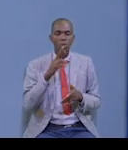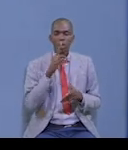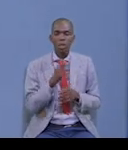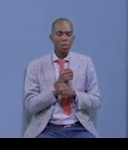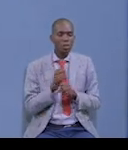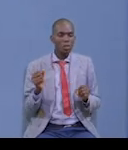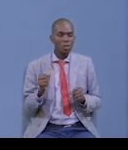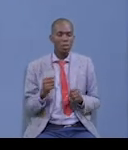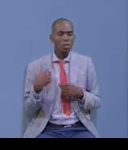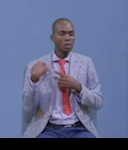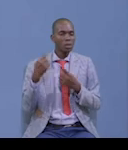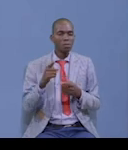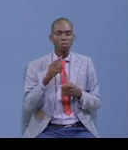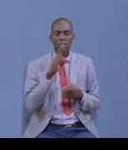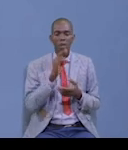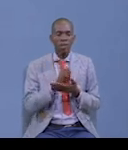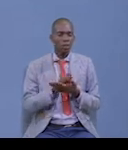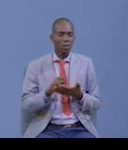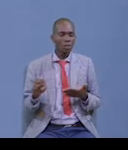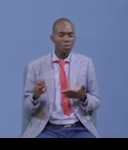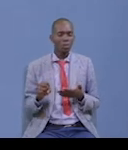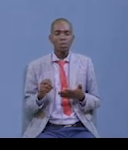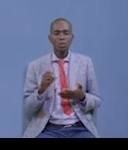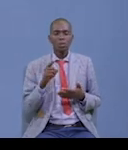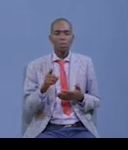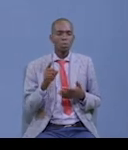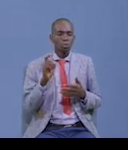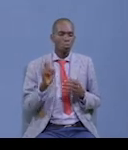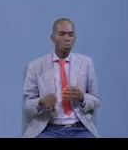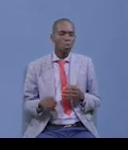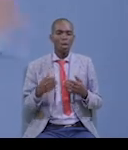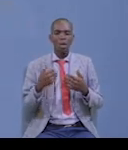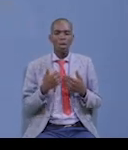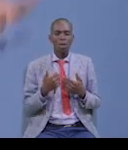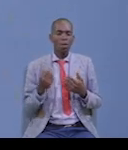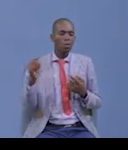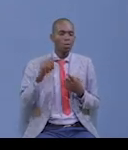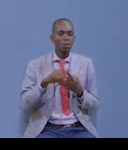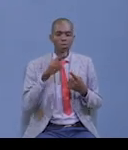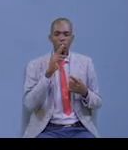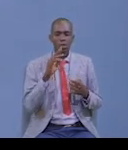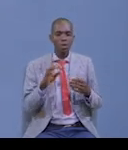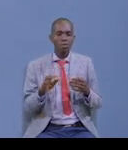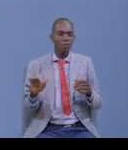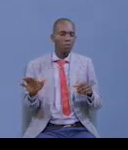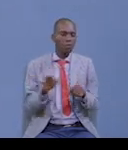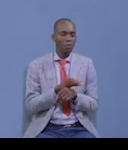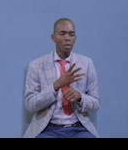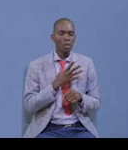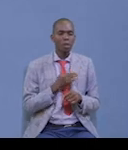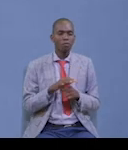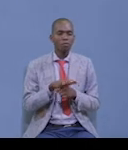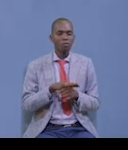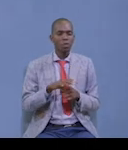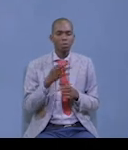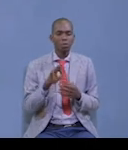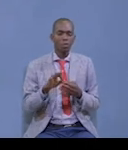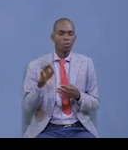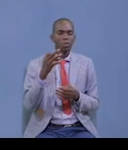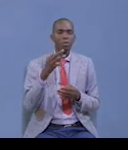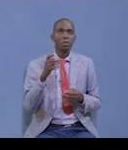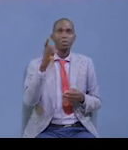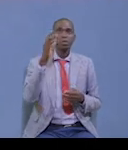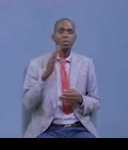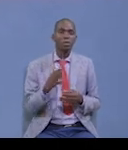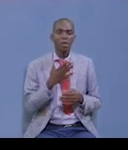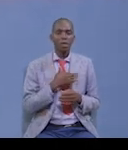are sanctified. మీరు పవిత్రపరచబడ్డారు. You are filled and full with the spirit of God. దేవుని ఆత్మావేశ బలము చేత నింపబడ్డారు.